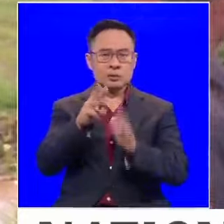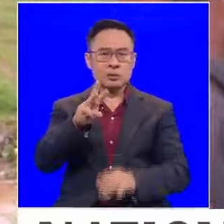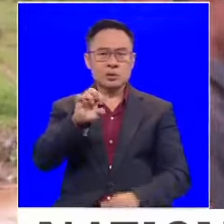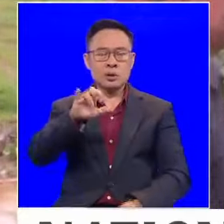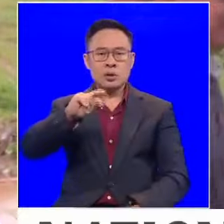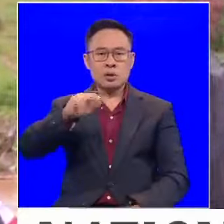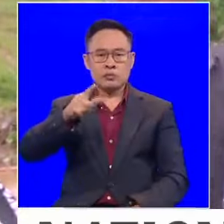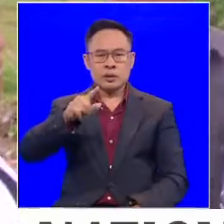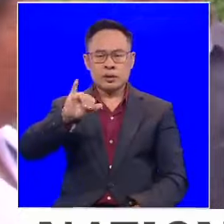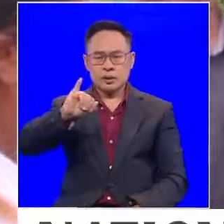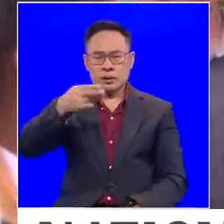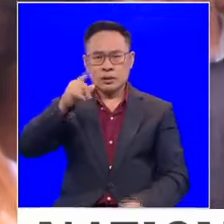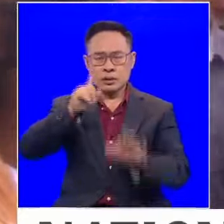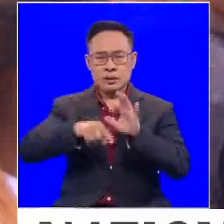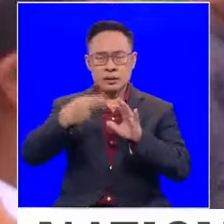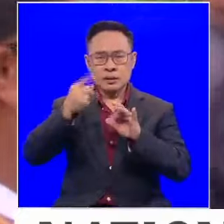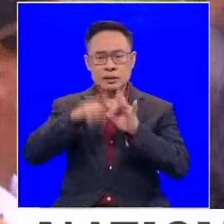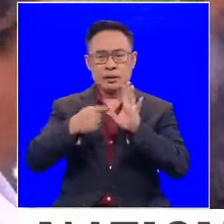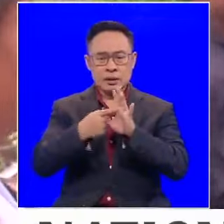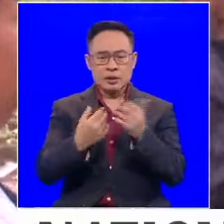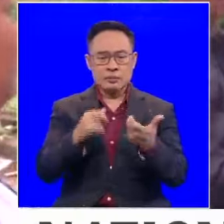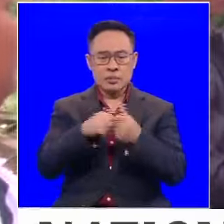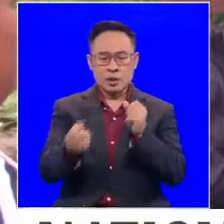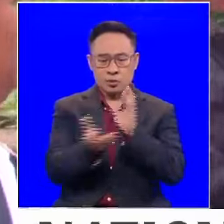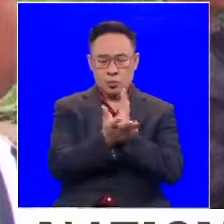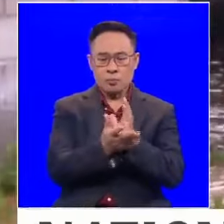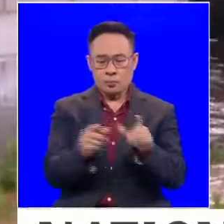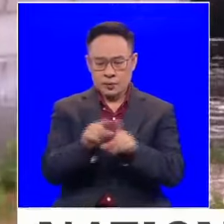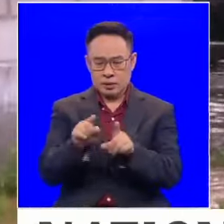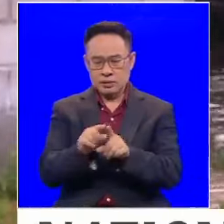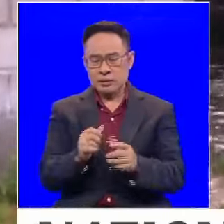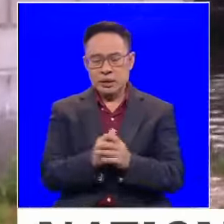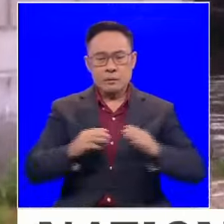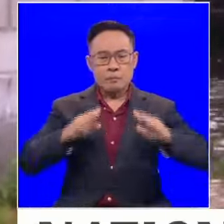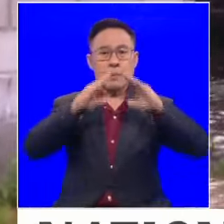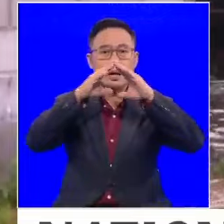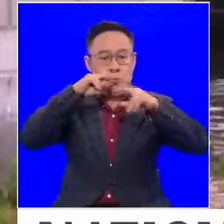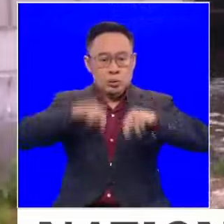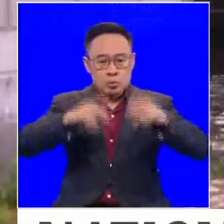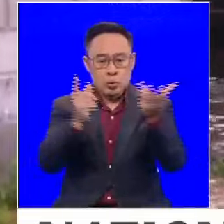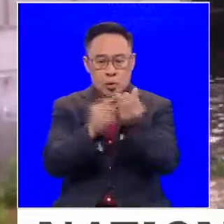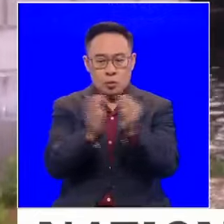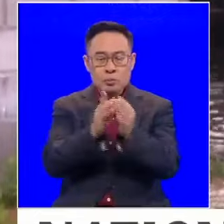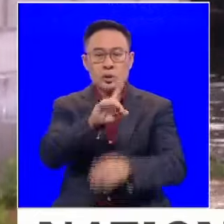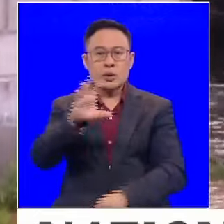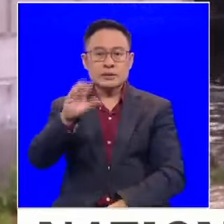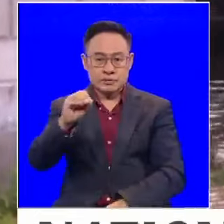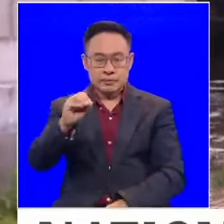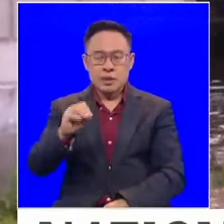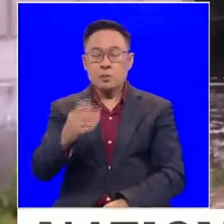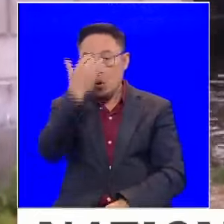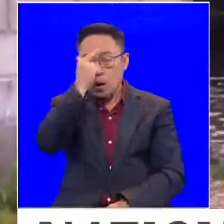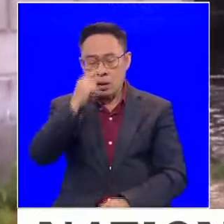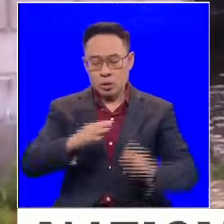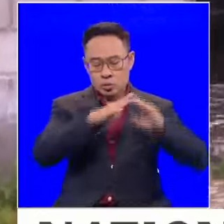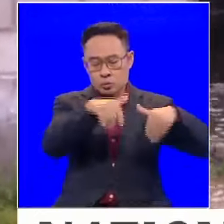กว่า150หลังคาเรือนที่ระดับน้ำเข้าท่วมนะคะเพราะว่าพื้นที่ตรงนี้เนี่ยรับน้ำมาจากแม่น้ำลาวชาวบ้านที่นี่บอกว่าตอนนี้ก็ได้รับ